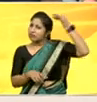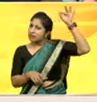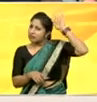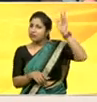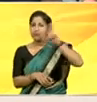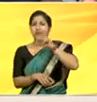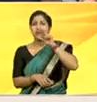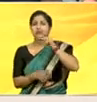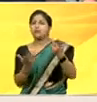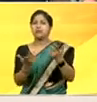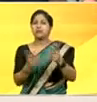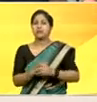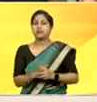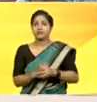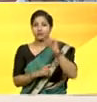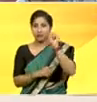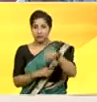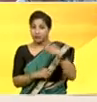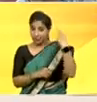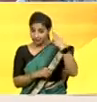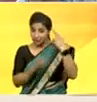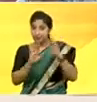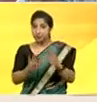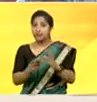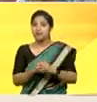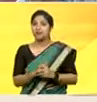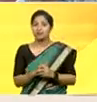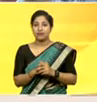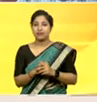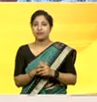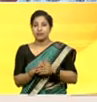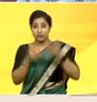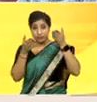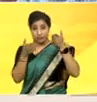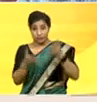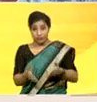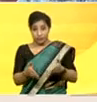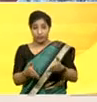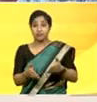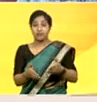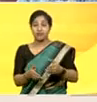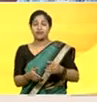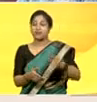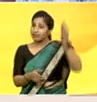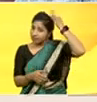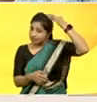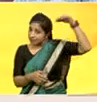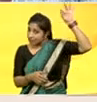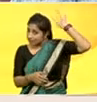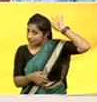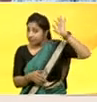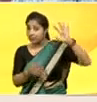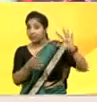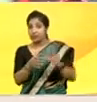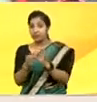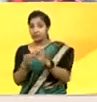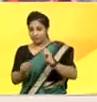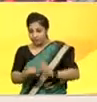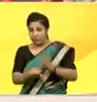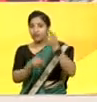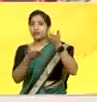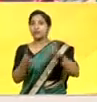रहा हूं। इसकी वजह है आज संस्कृत से जुड़ा एक खास